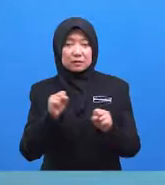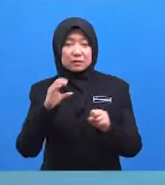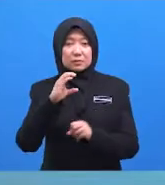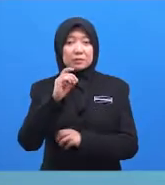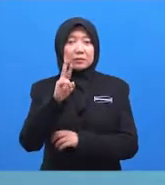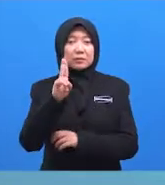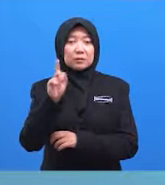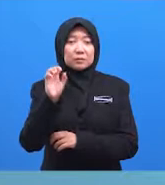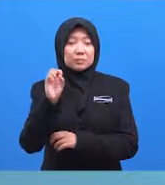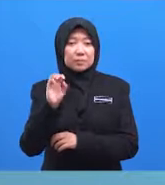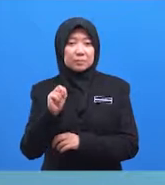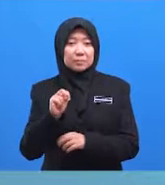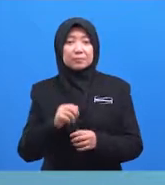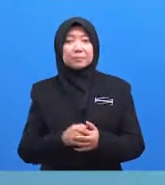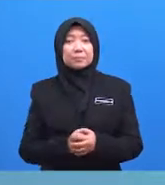crouton.